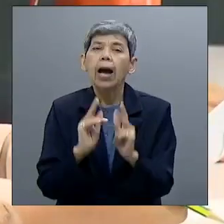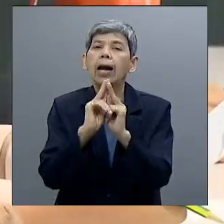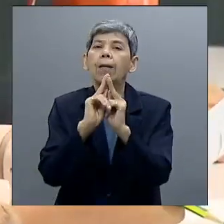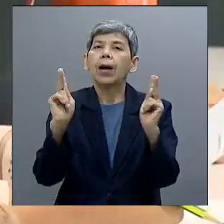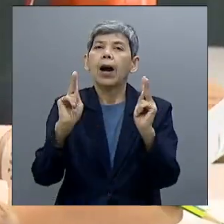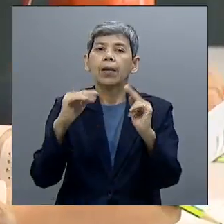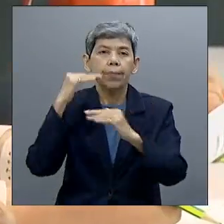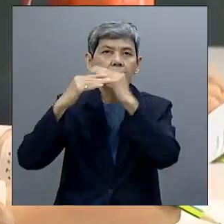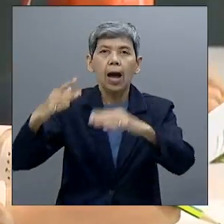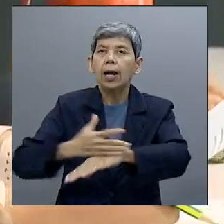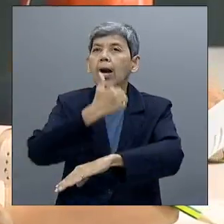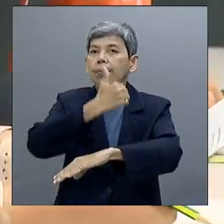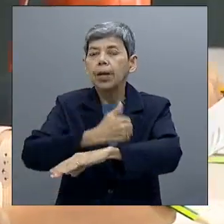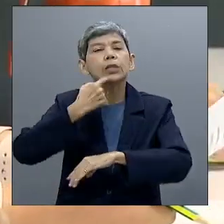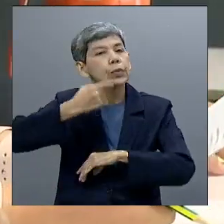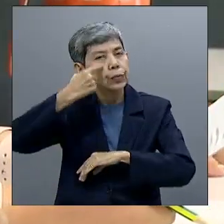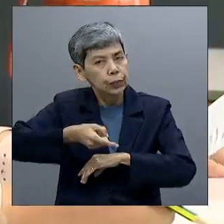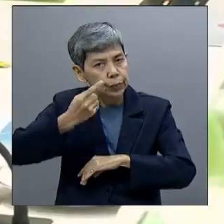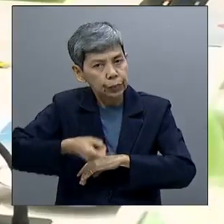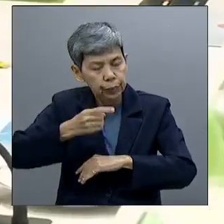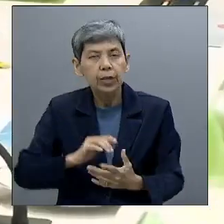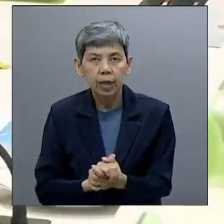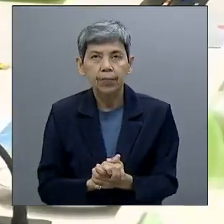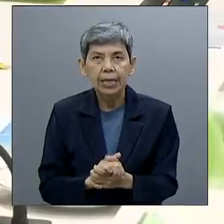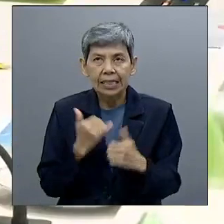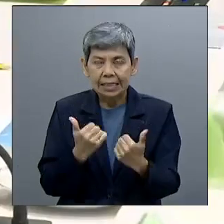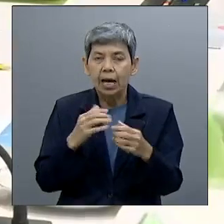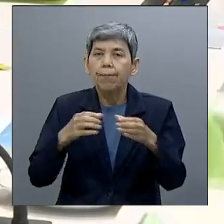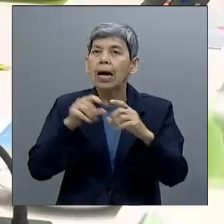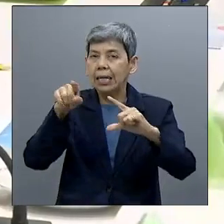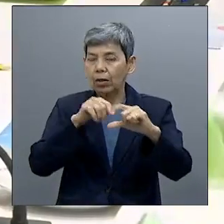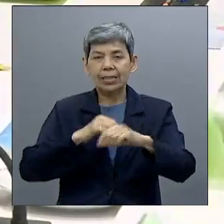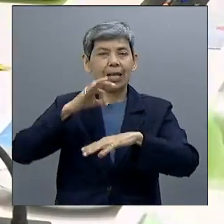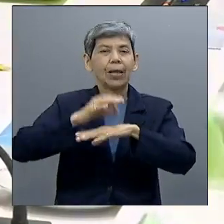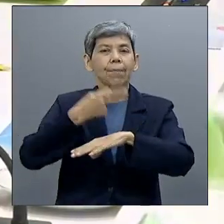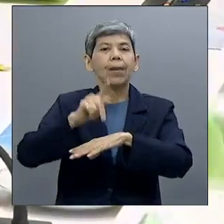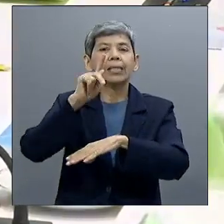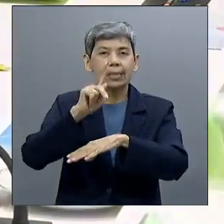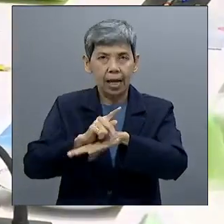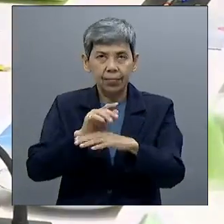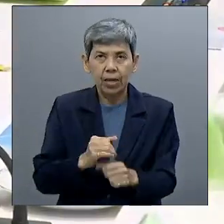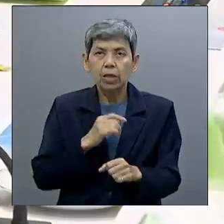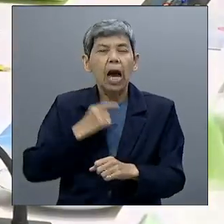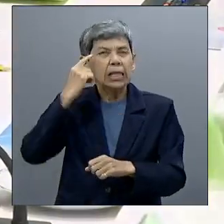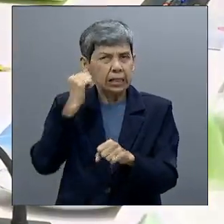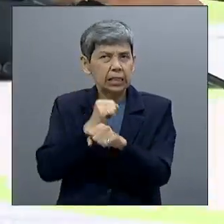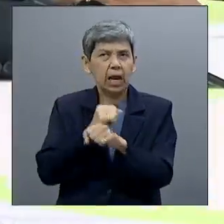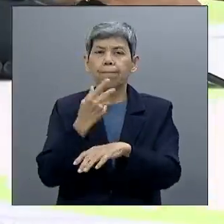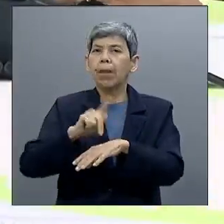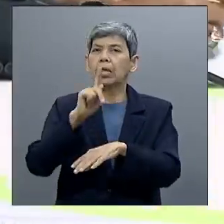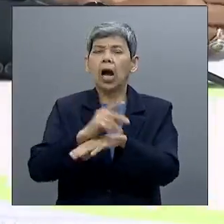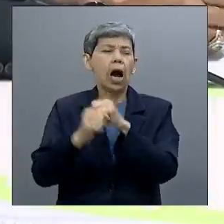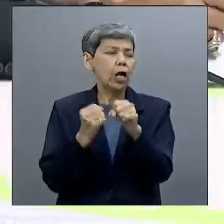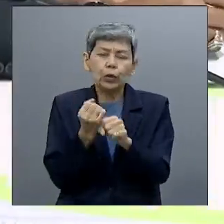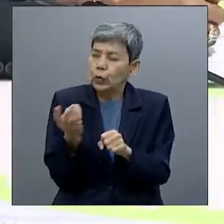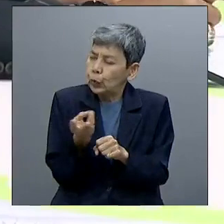การพัฒนาการเมืองไม่ผิดไปจากโผเช่นการผลิตวัชรศิลป์ค่ะจากพรรคก้าวไกลนั่งตำแหน่งประธานกรรมาธิการซึ่งเป็นไปได้ว่าจะเป็นประธานที่อายุน้